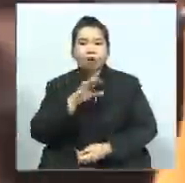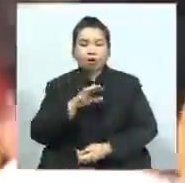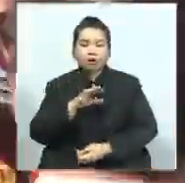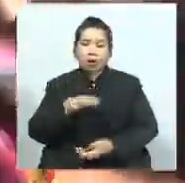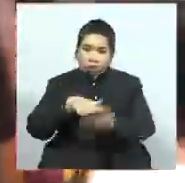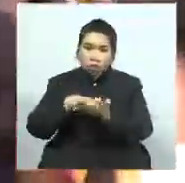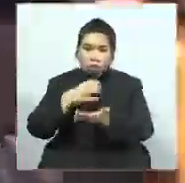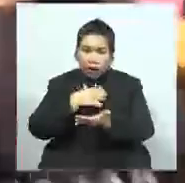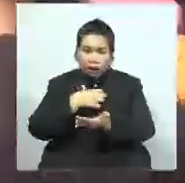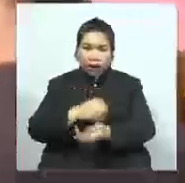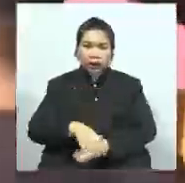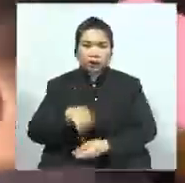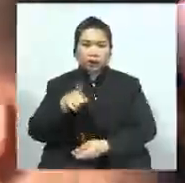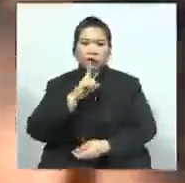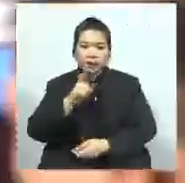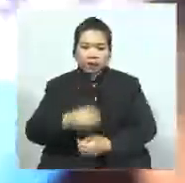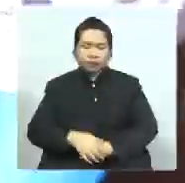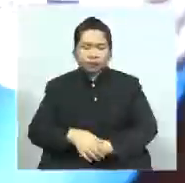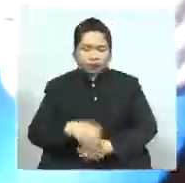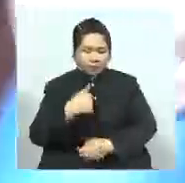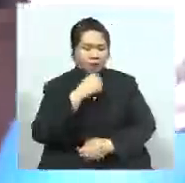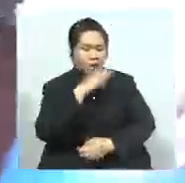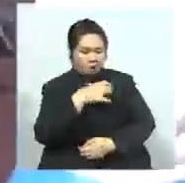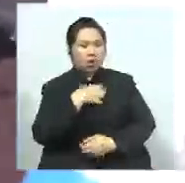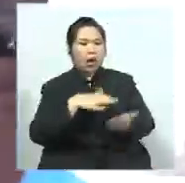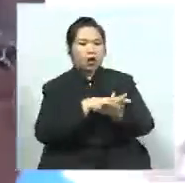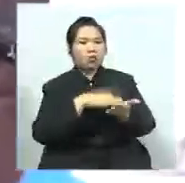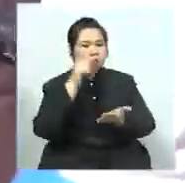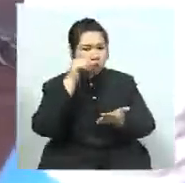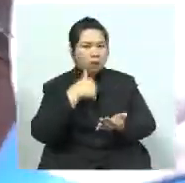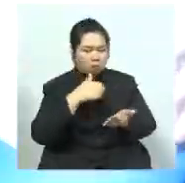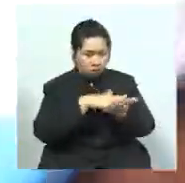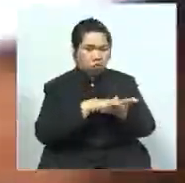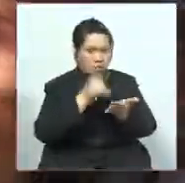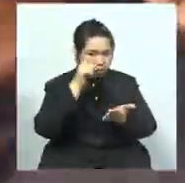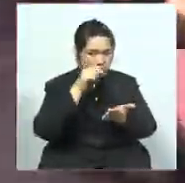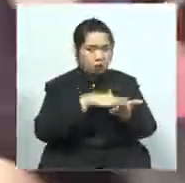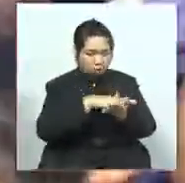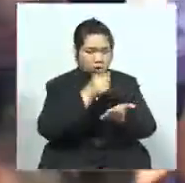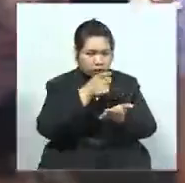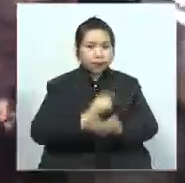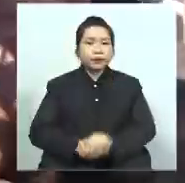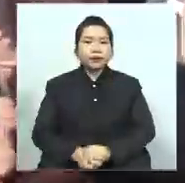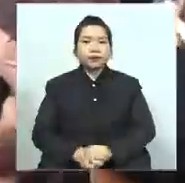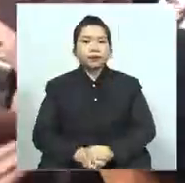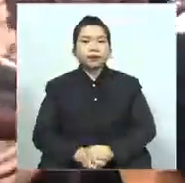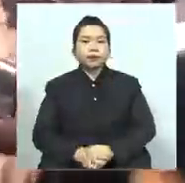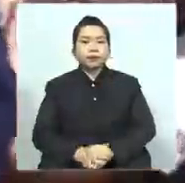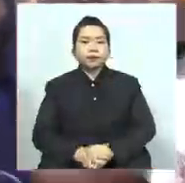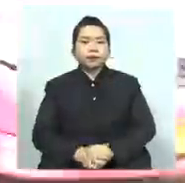สียใจต่อแม่เขานะครับผมอยากขอโทษแม่เขานะผมขอโทษจริงๆนะคุณแม่